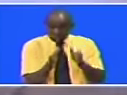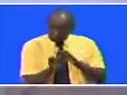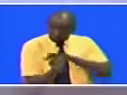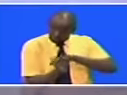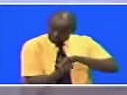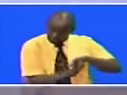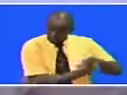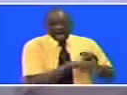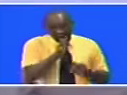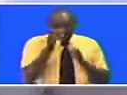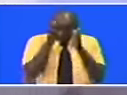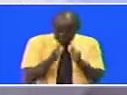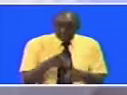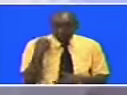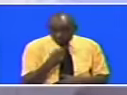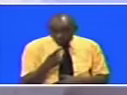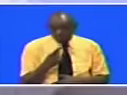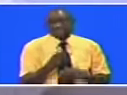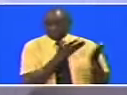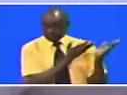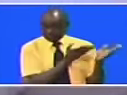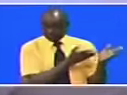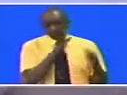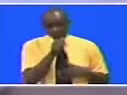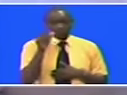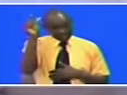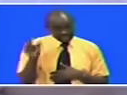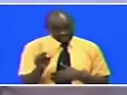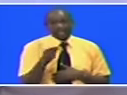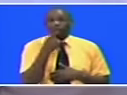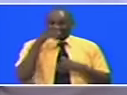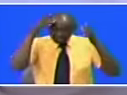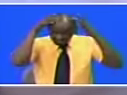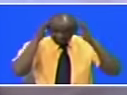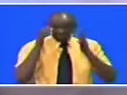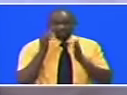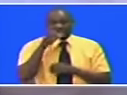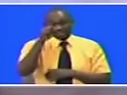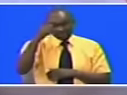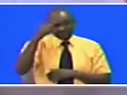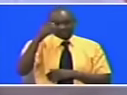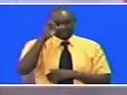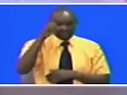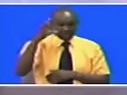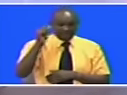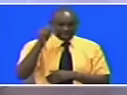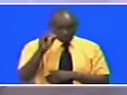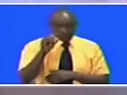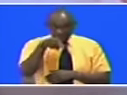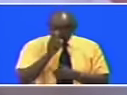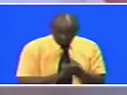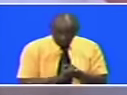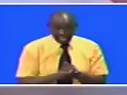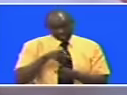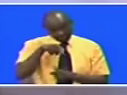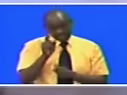Kwale, kule Malindi alikuwa ni jamaa huyu kutoka nchini Italia, Poli Stefano, aliyekuwa na nyumba katika eneo la Mango katika